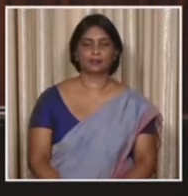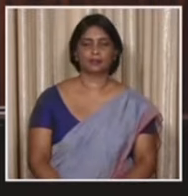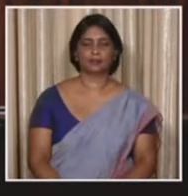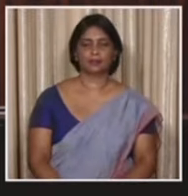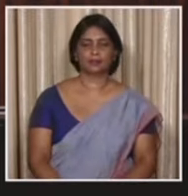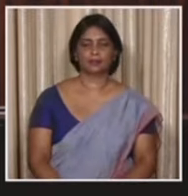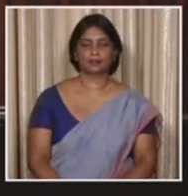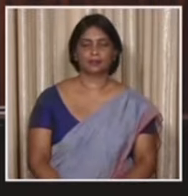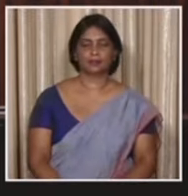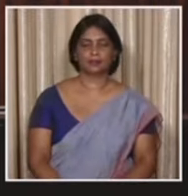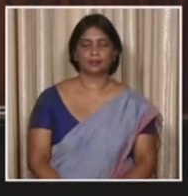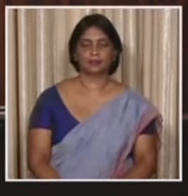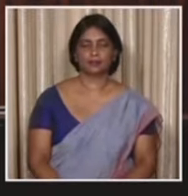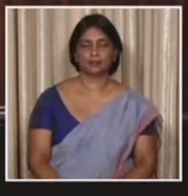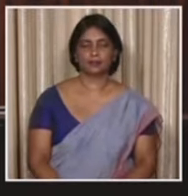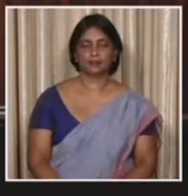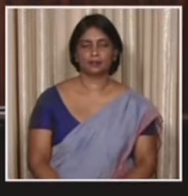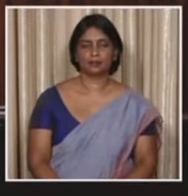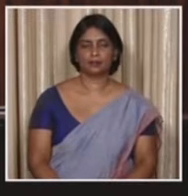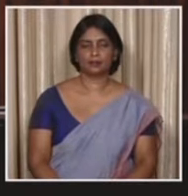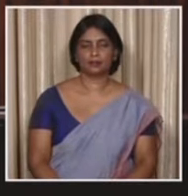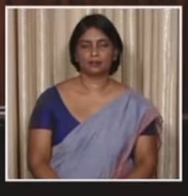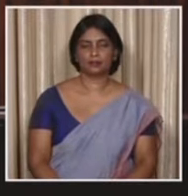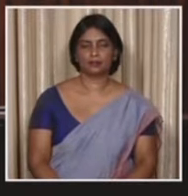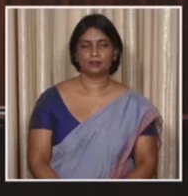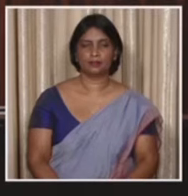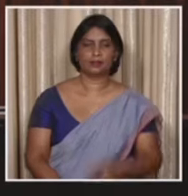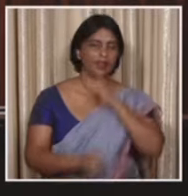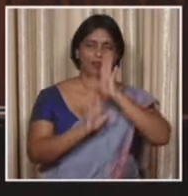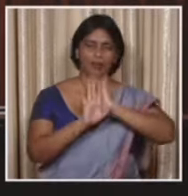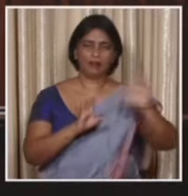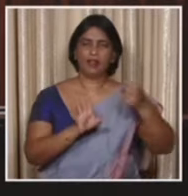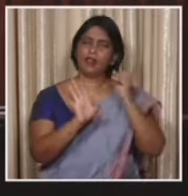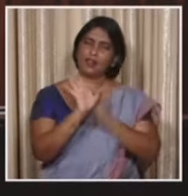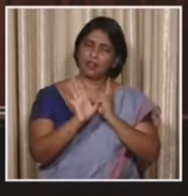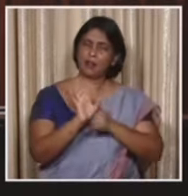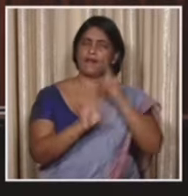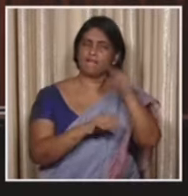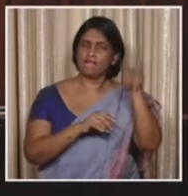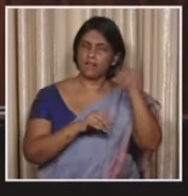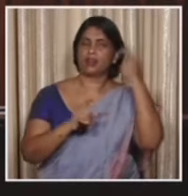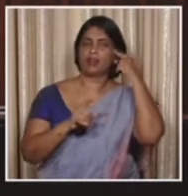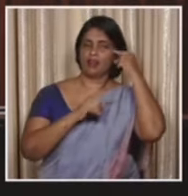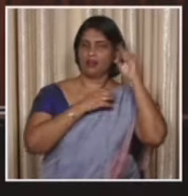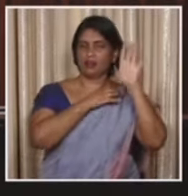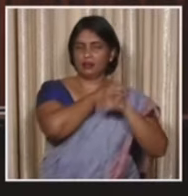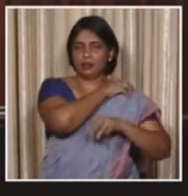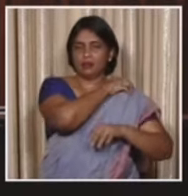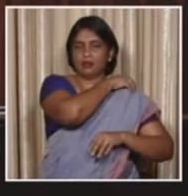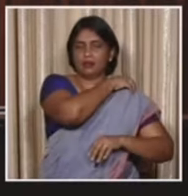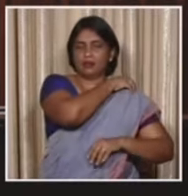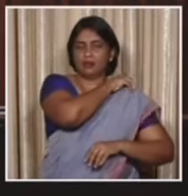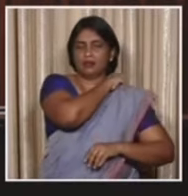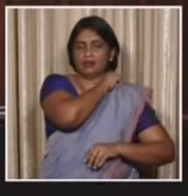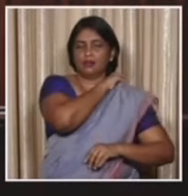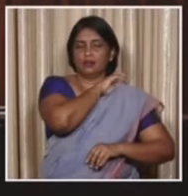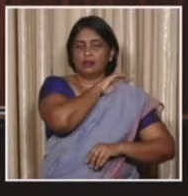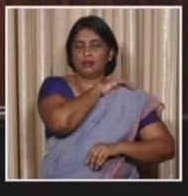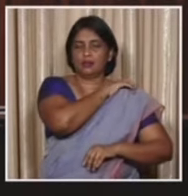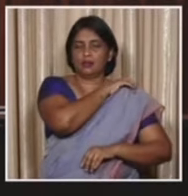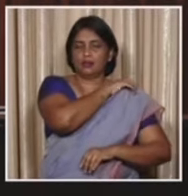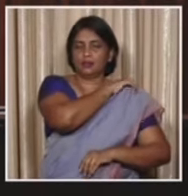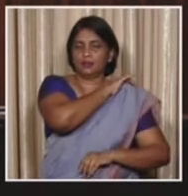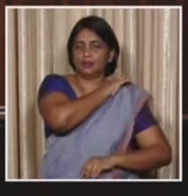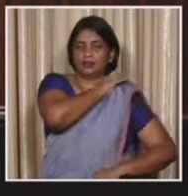ගත්තේ. ඒත් ඔබ ඔබතුමාත් එක කතා කරන්න දෙයක් නැහැ. ඔබතුමා හැමදාම වැරදි තර්ක මත ඉන්නේ. හරි, බොහොම ස්තුතියි. හරි,